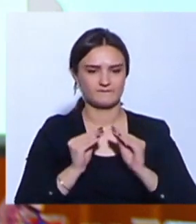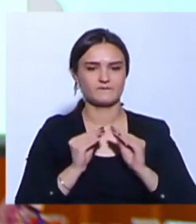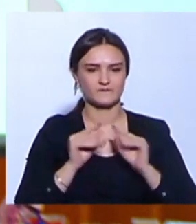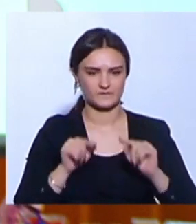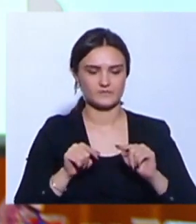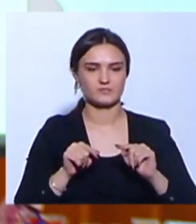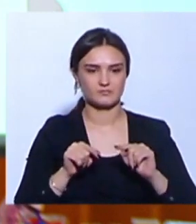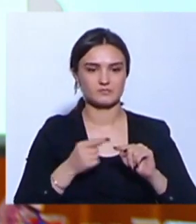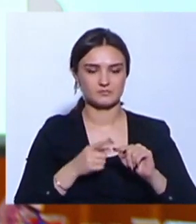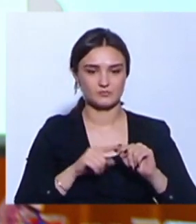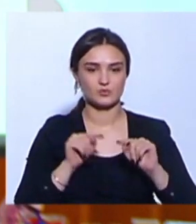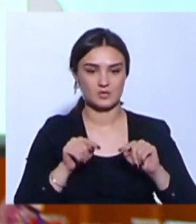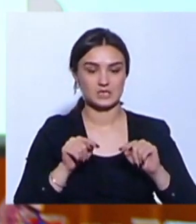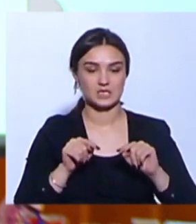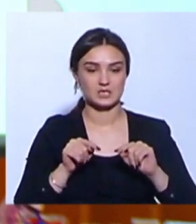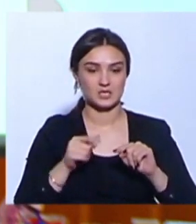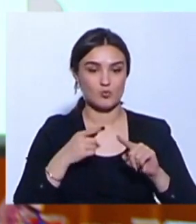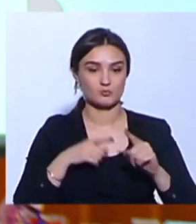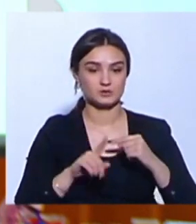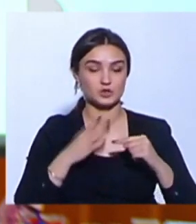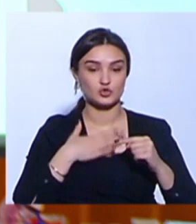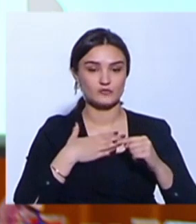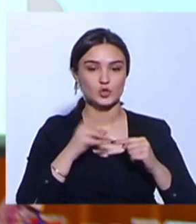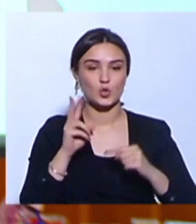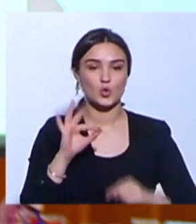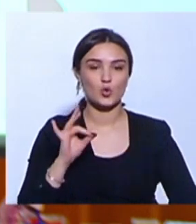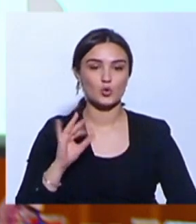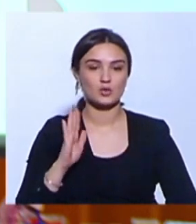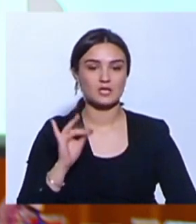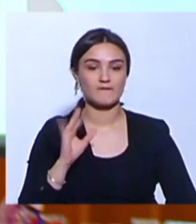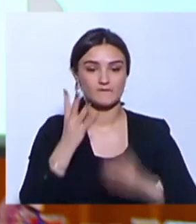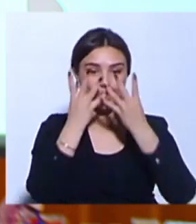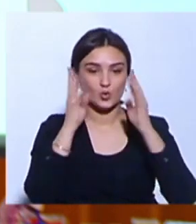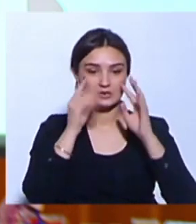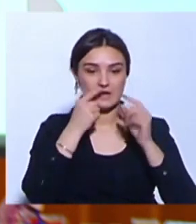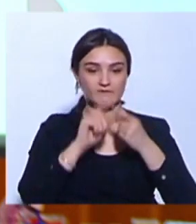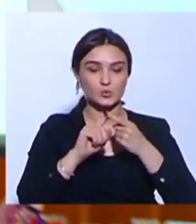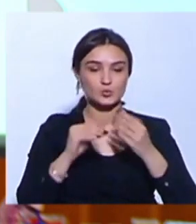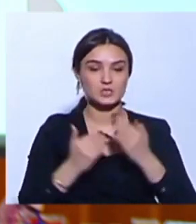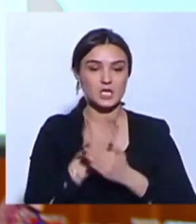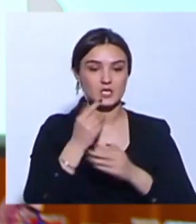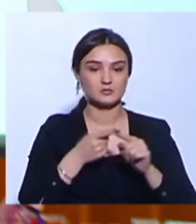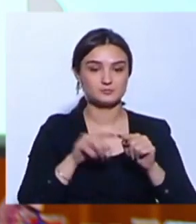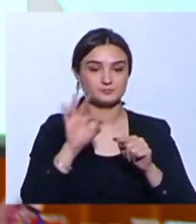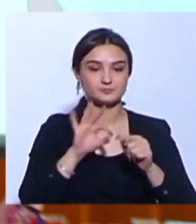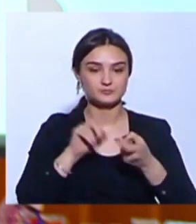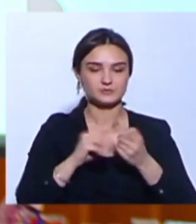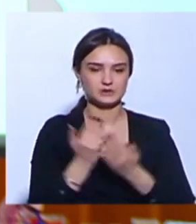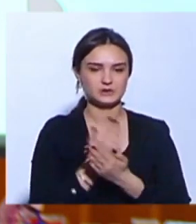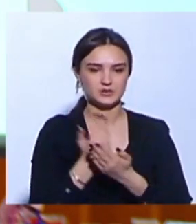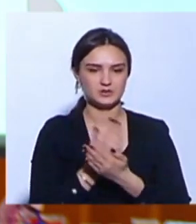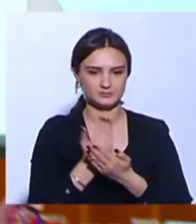და სწორედ ჩვეული ფორმატიდან გამომდინარე, ჩვენ კორონავირუსთან დაკავშირებით, უფრო სწორად ახალ კორონავირუსთან დაკავშირებულ